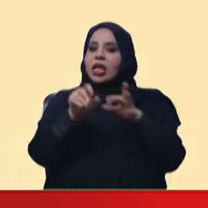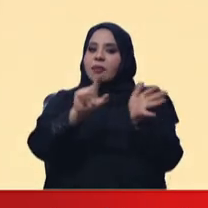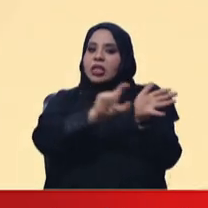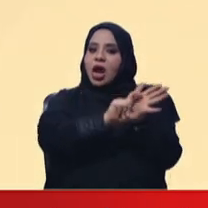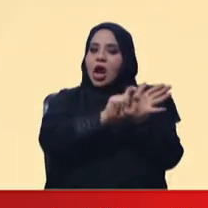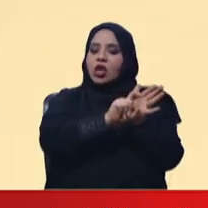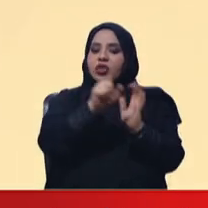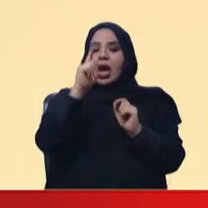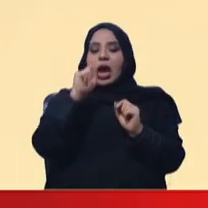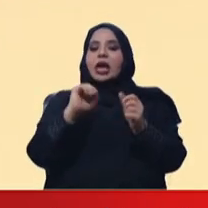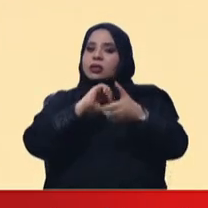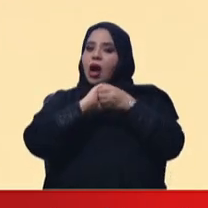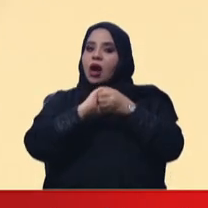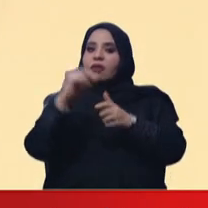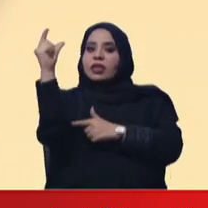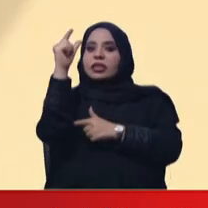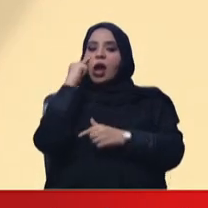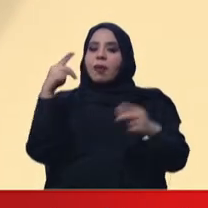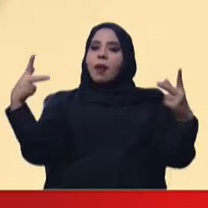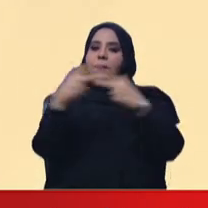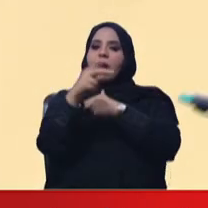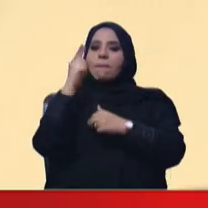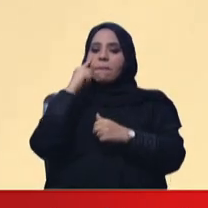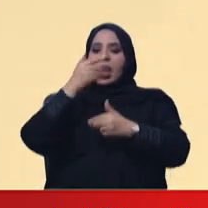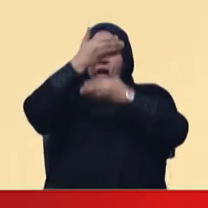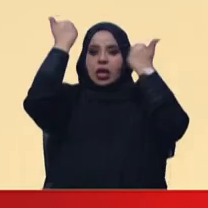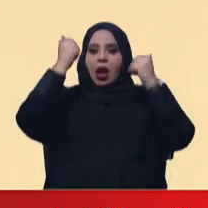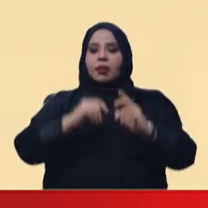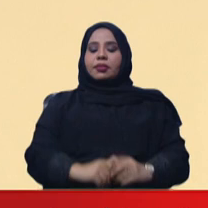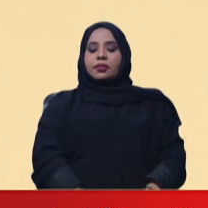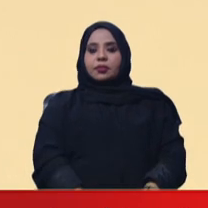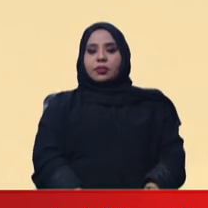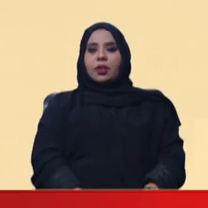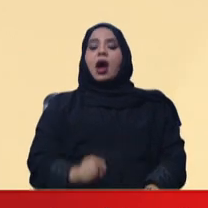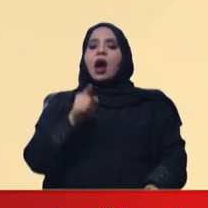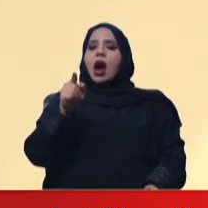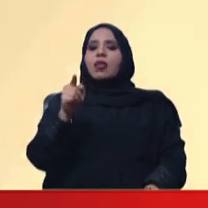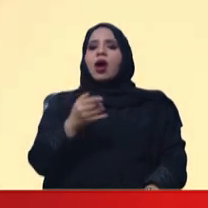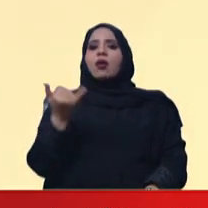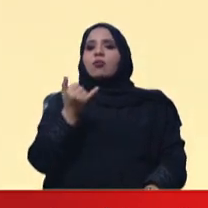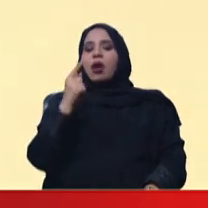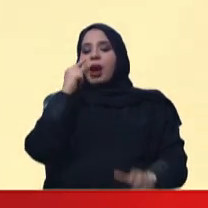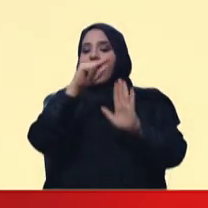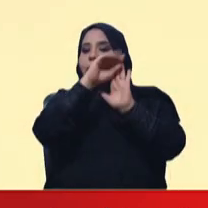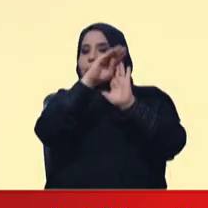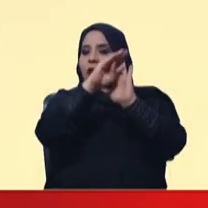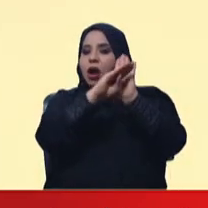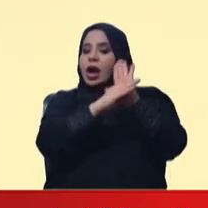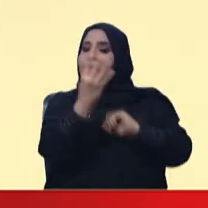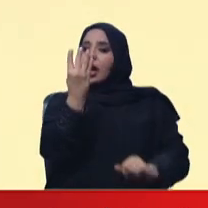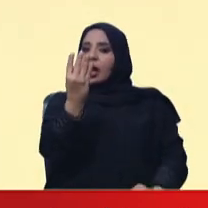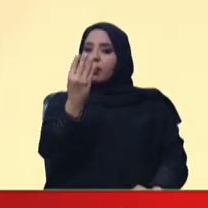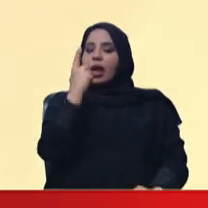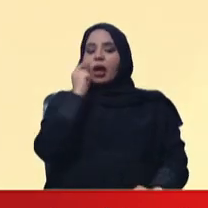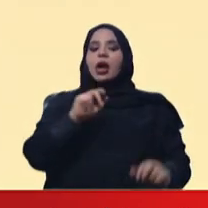الإسلامي ضد الإرهاب والتطرف، وهو يندرج في إطاره 4 محاور: فكري، إعلامي،